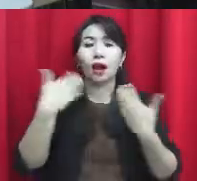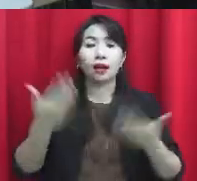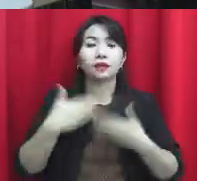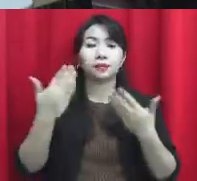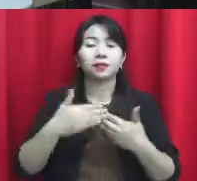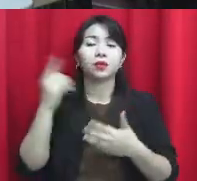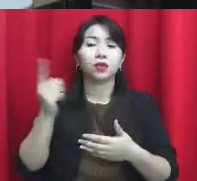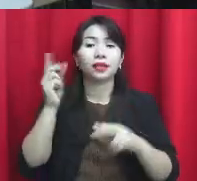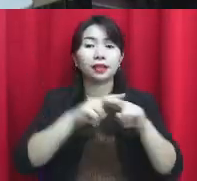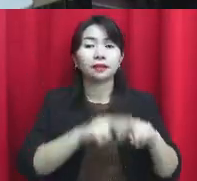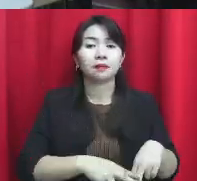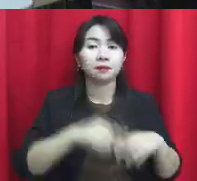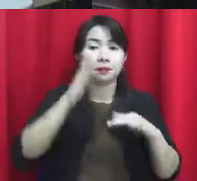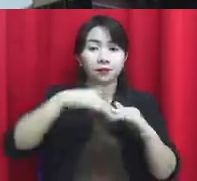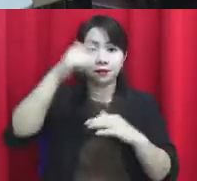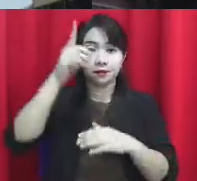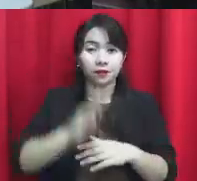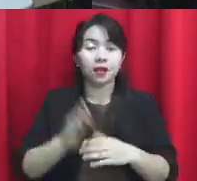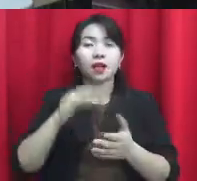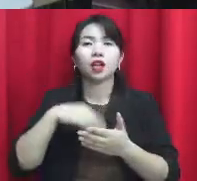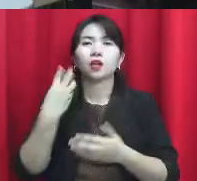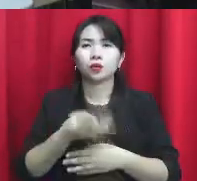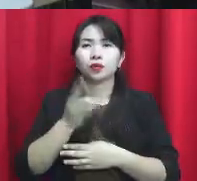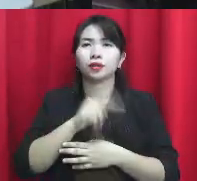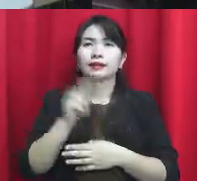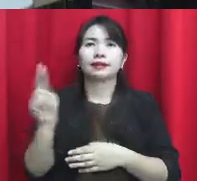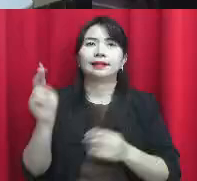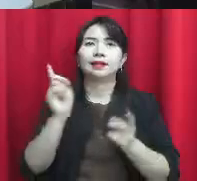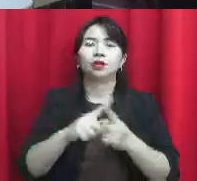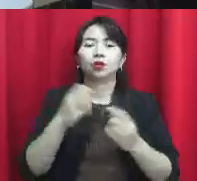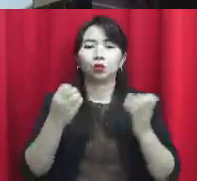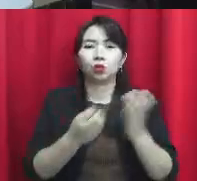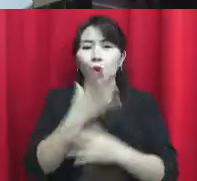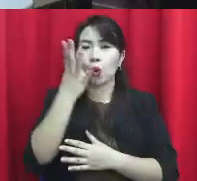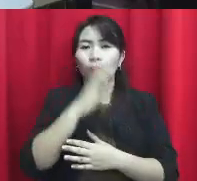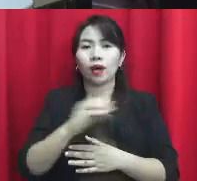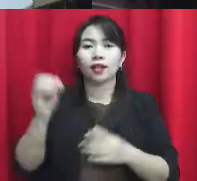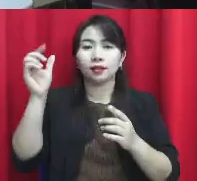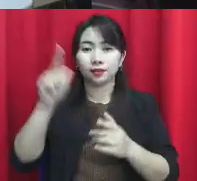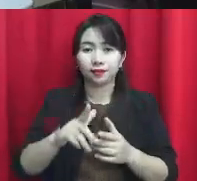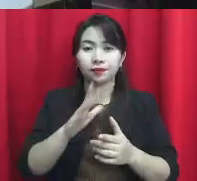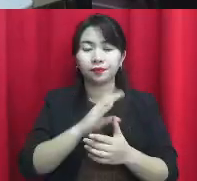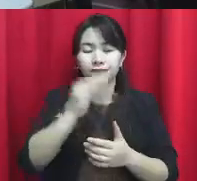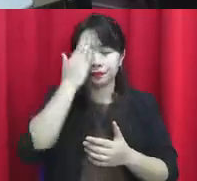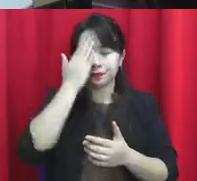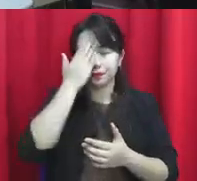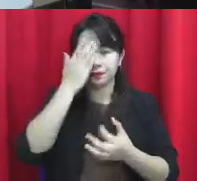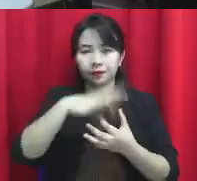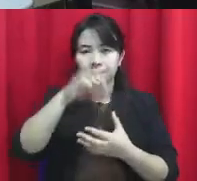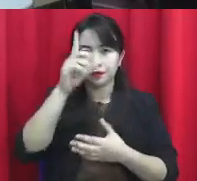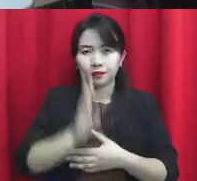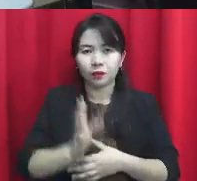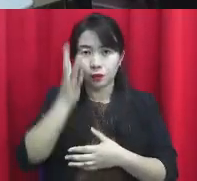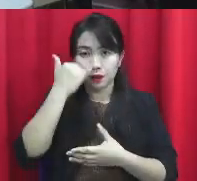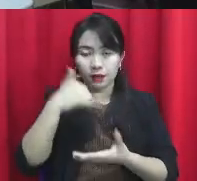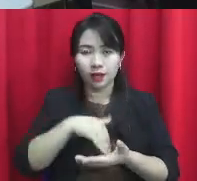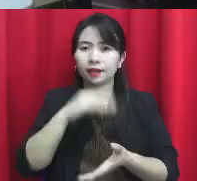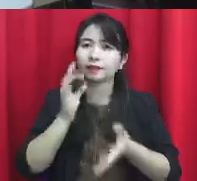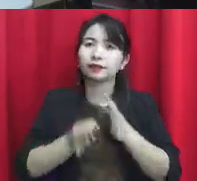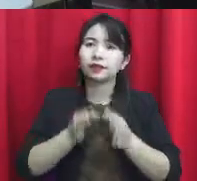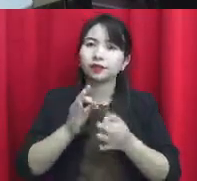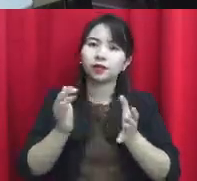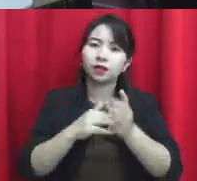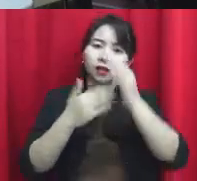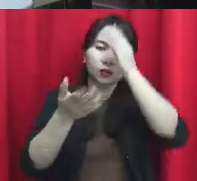ba Kaya nga We are commanded to grow in Grace and in the knowledge of God ba Bakit Kasi yun na lang